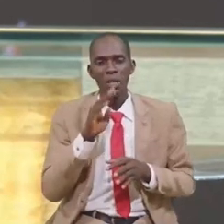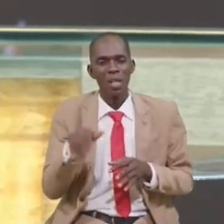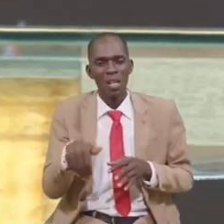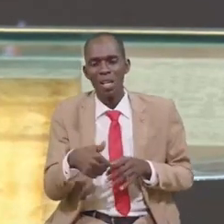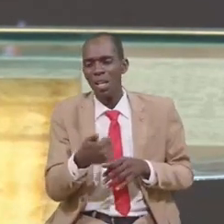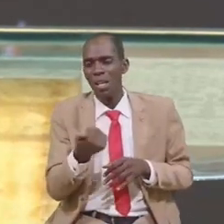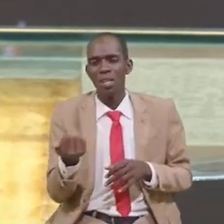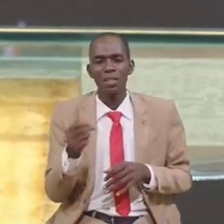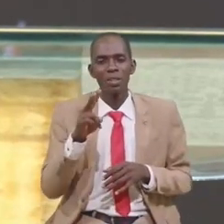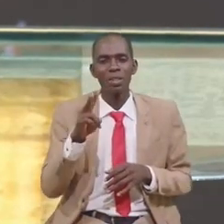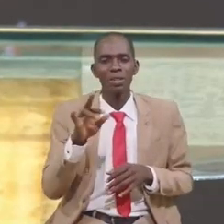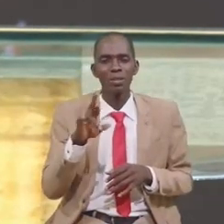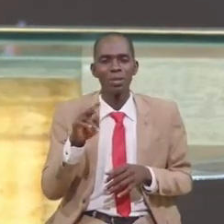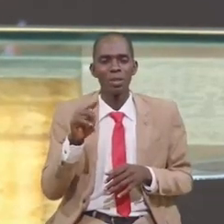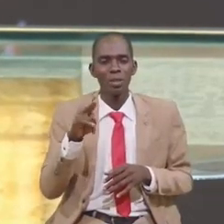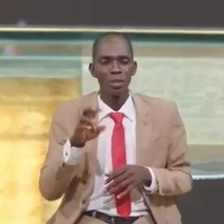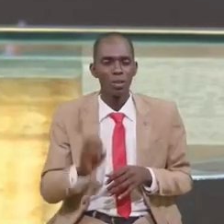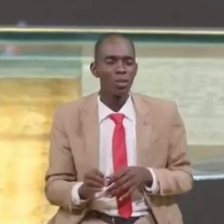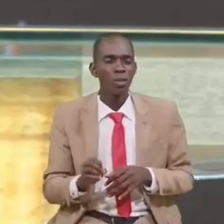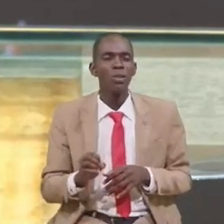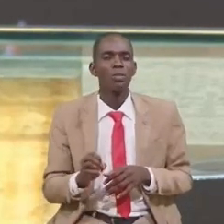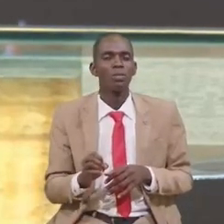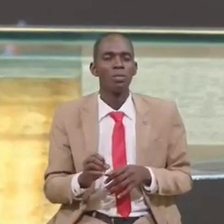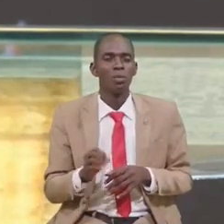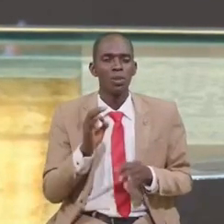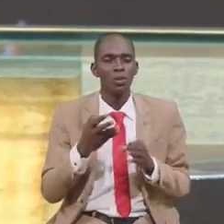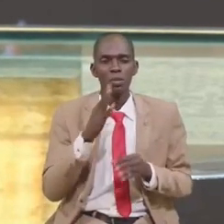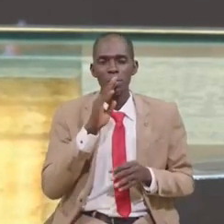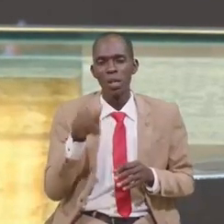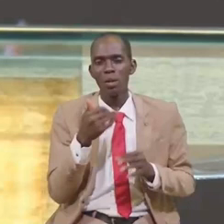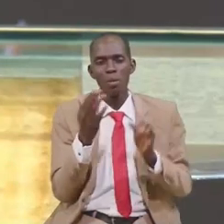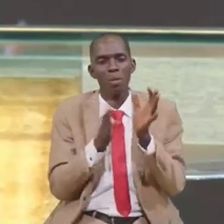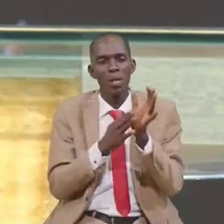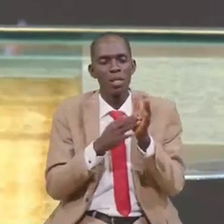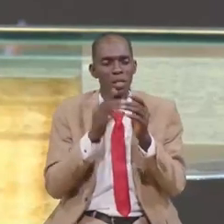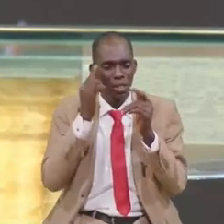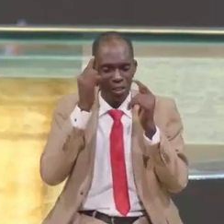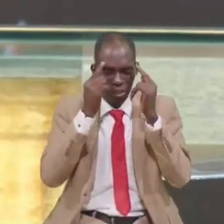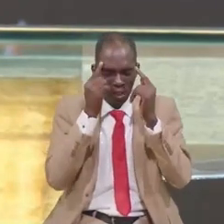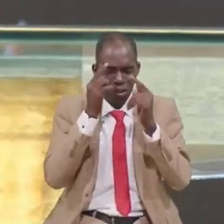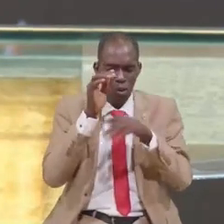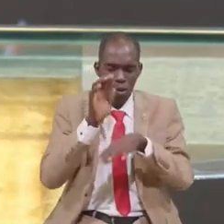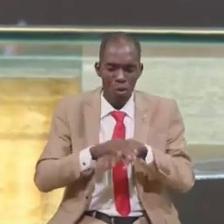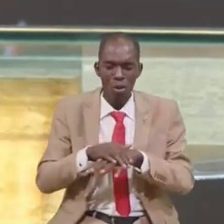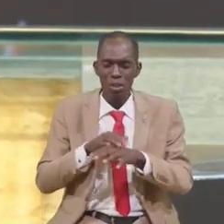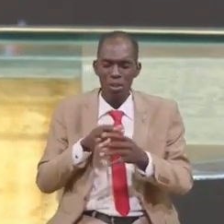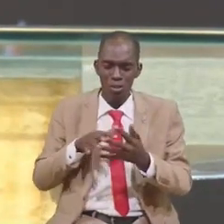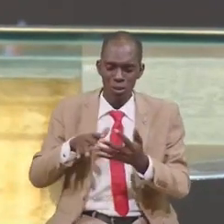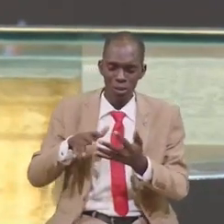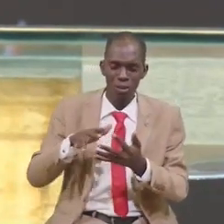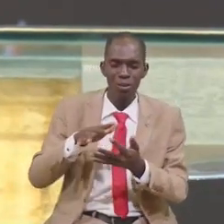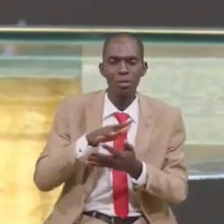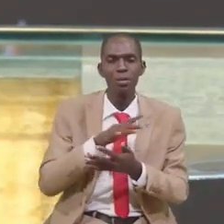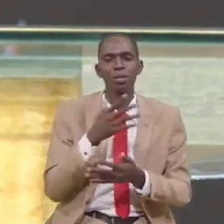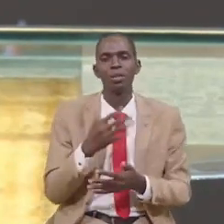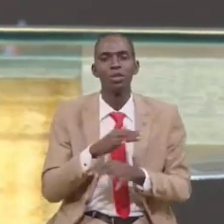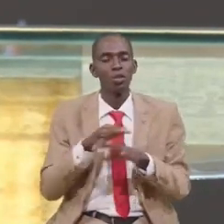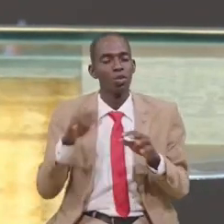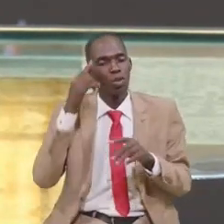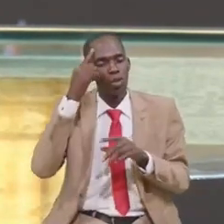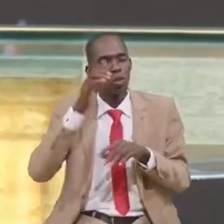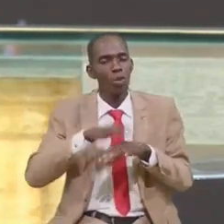louange, soit l'objet de vos pensées. Ne pensez plus aux problèmes, pensez à ces choses. Ne